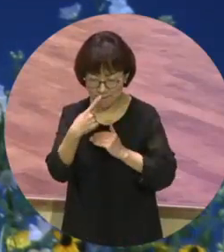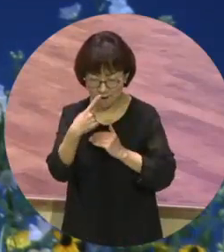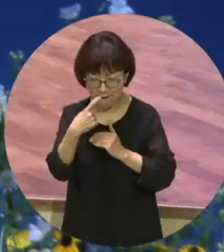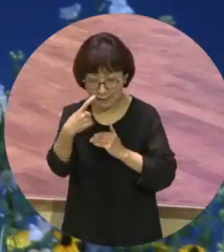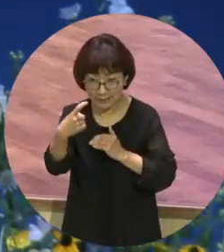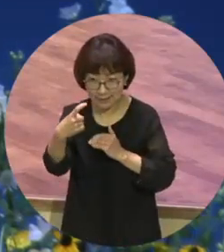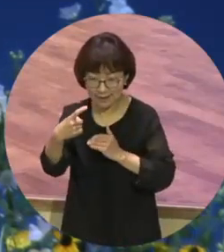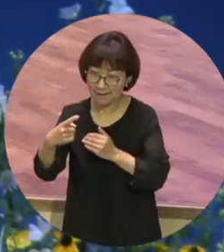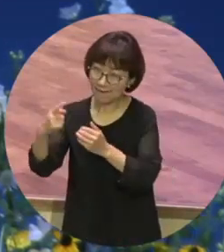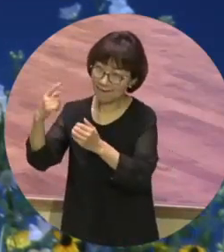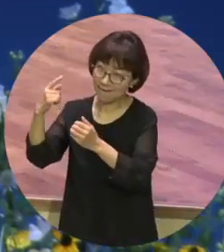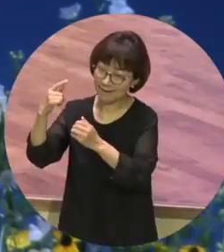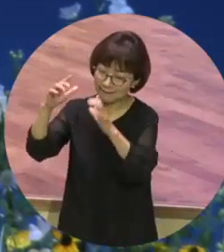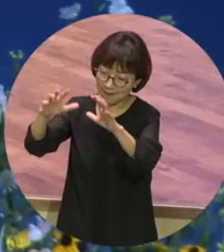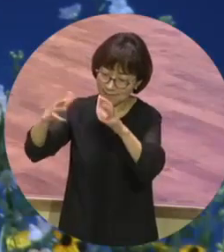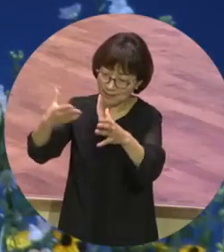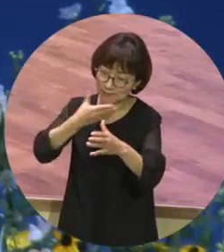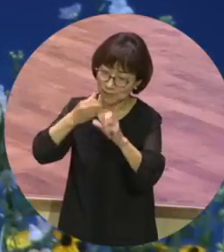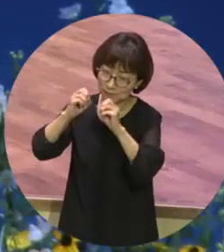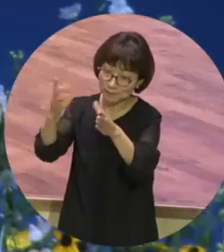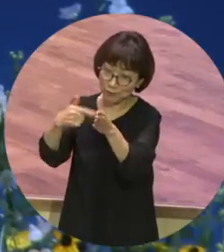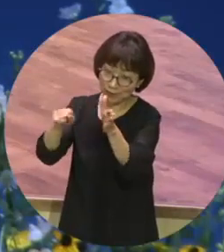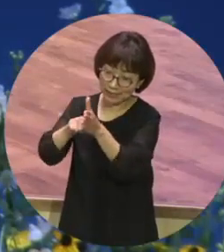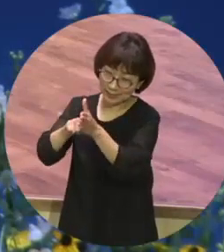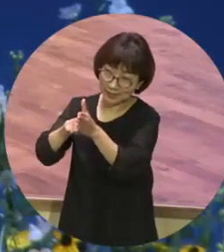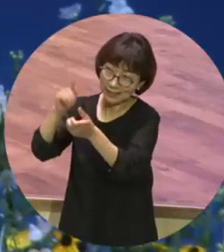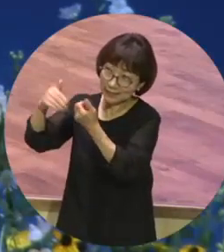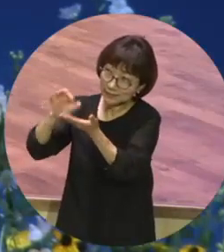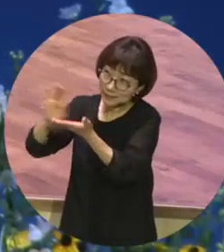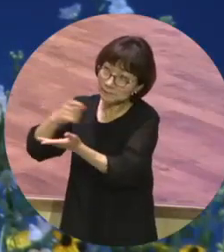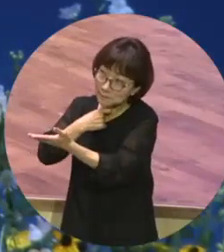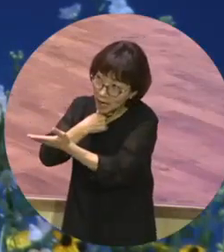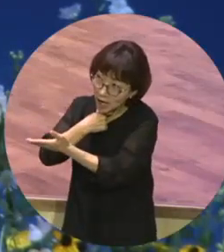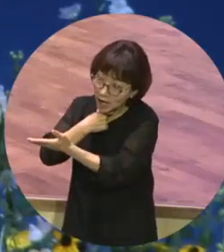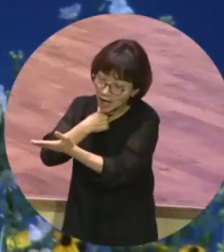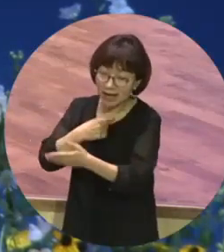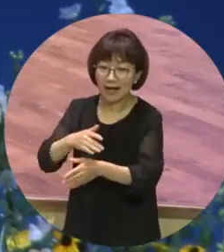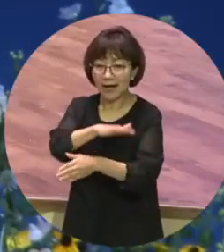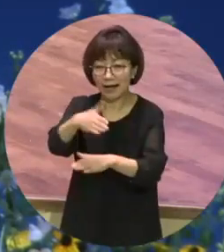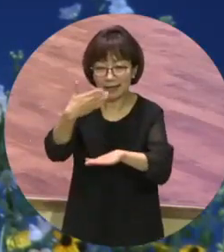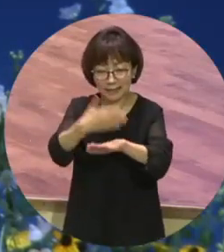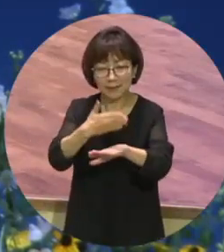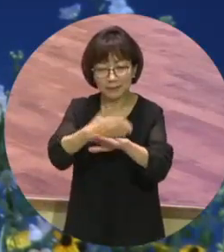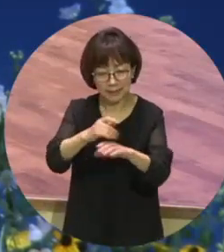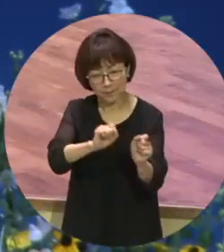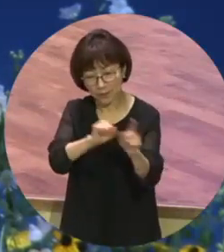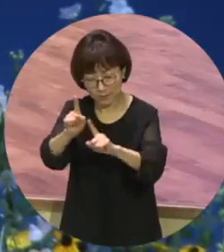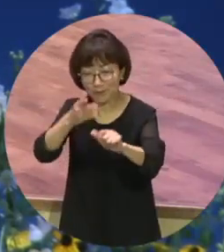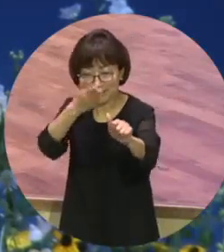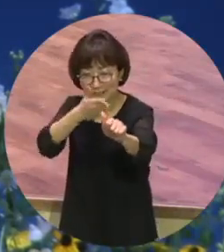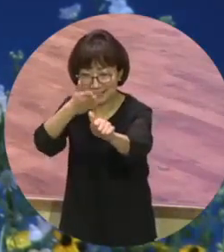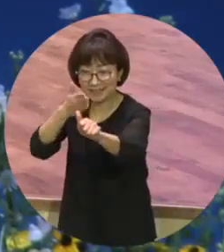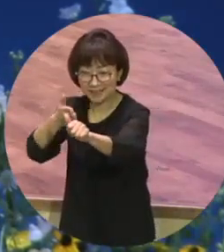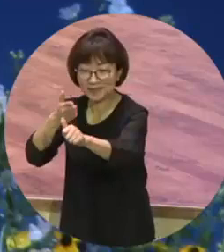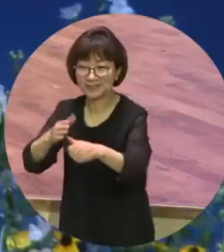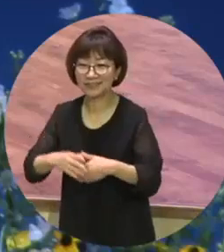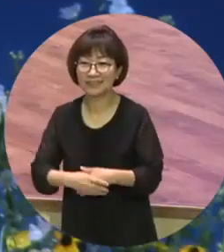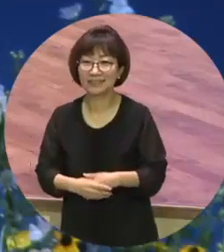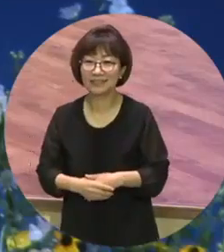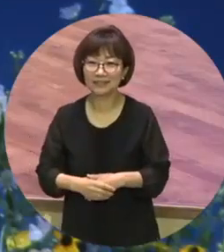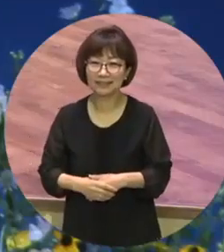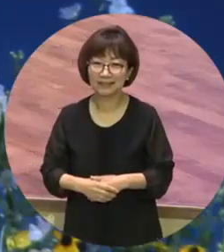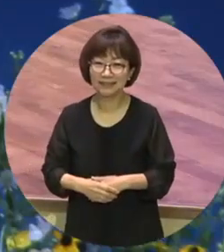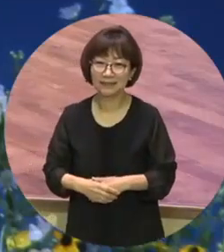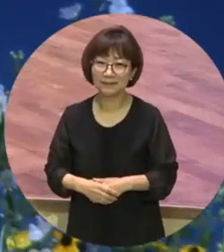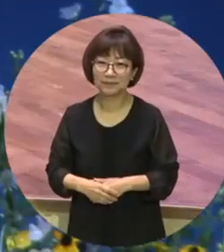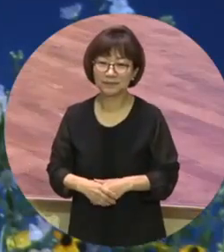싶다 하면 결단하시기 바랍니다. 여러분이요, 감사함 회복되면 끝나는 거예요, 감사. 저는요, 매주일 감사, 매주일